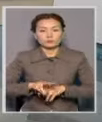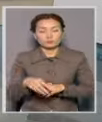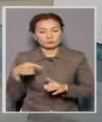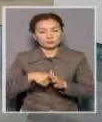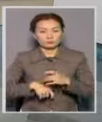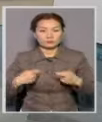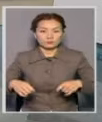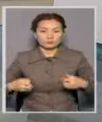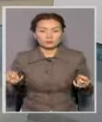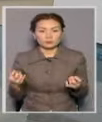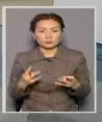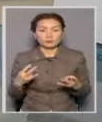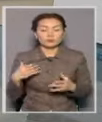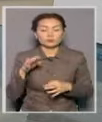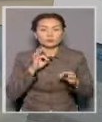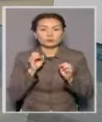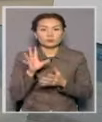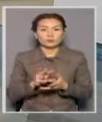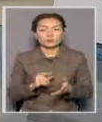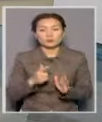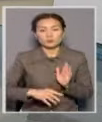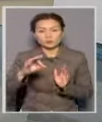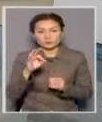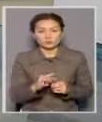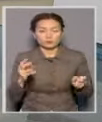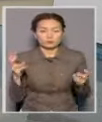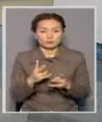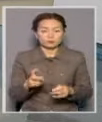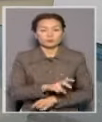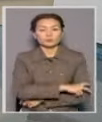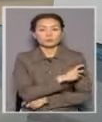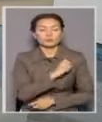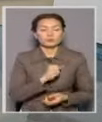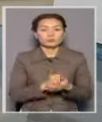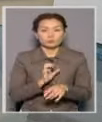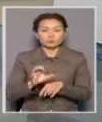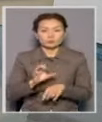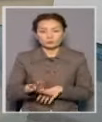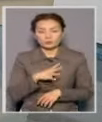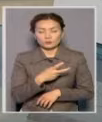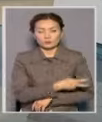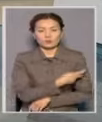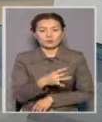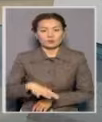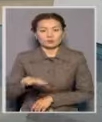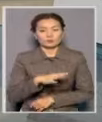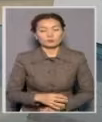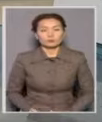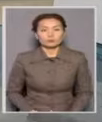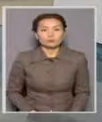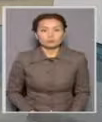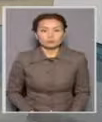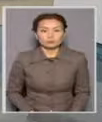рынка необходимыми препаратами 70 процентов необходимых медикаментов доставлено склады медицинских организаций